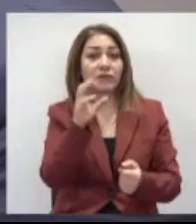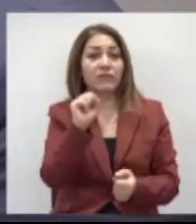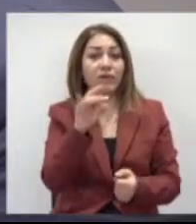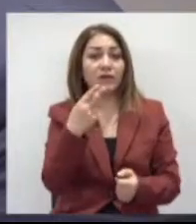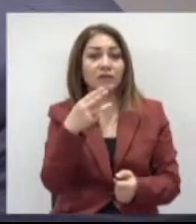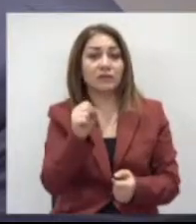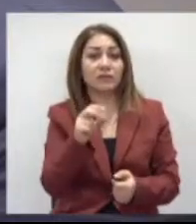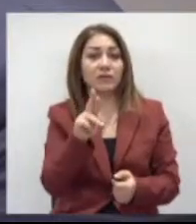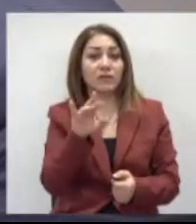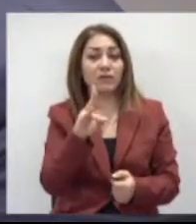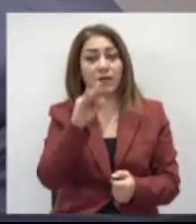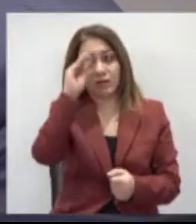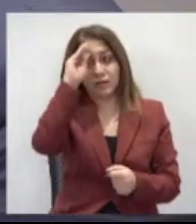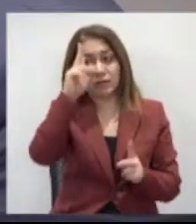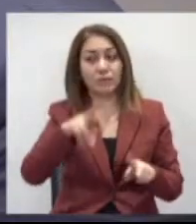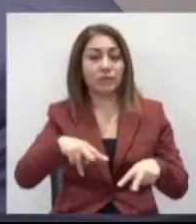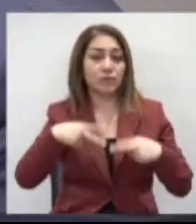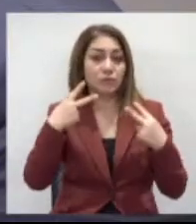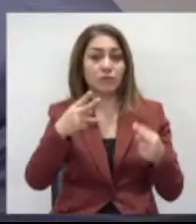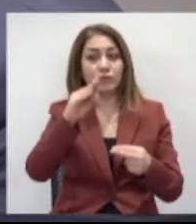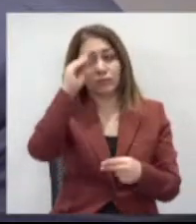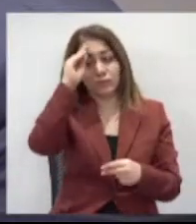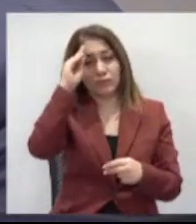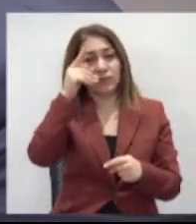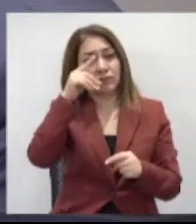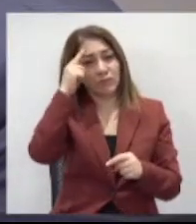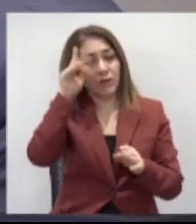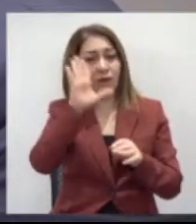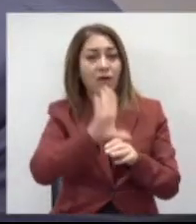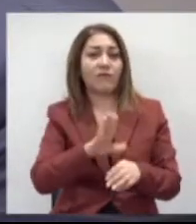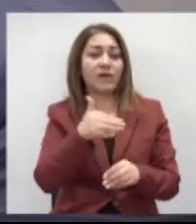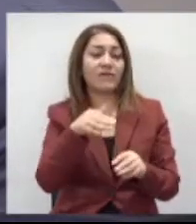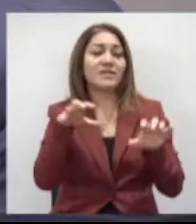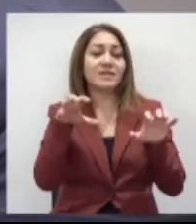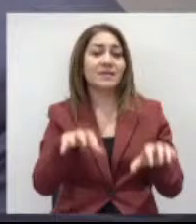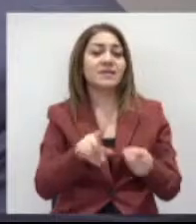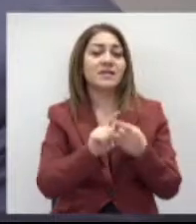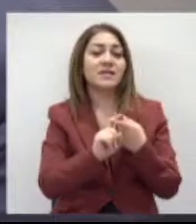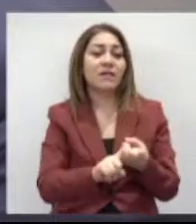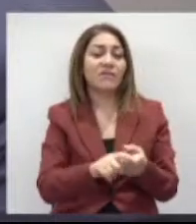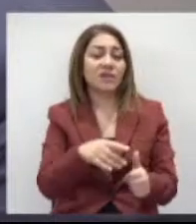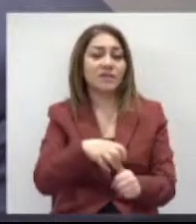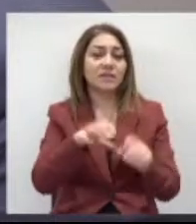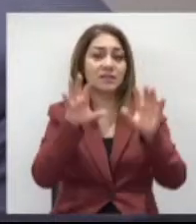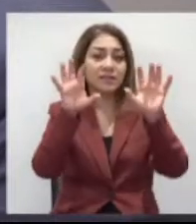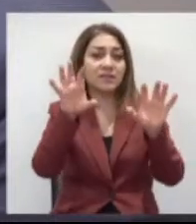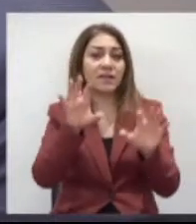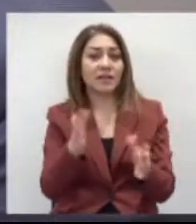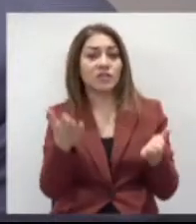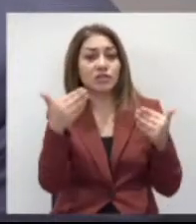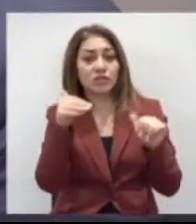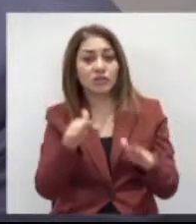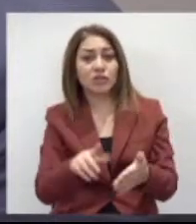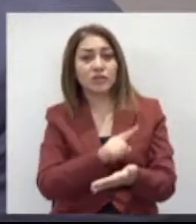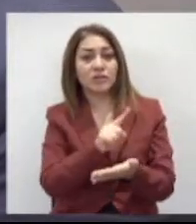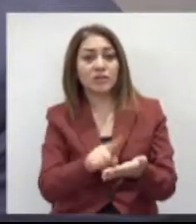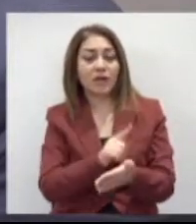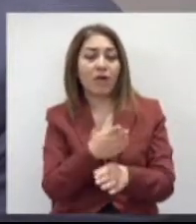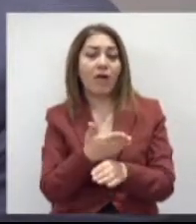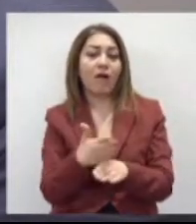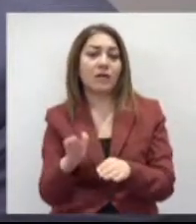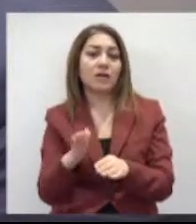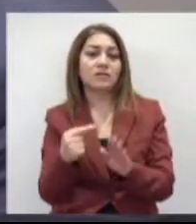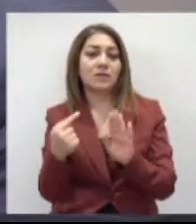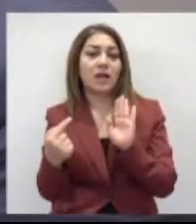Վարդանյանի հետ, որ միգուցե արժի, ասենք Հանրապետության նախագահին առնչվող սահմանադրական լուծումները առանձին